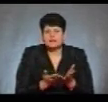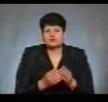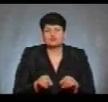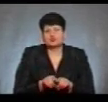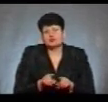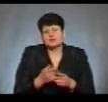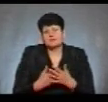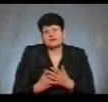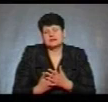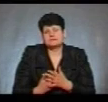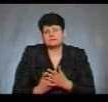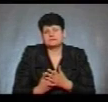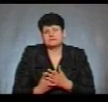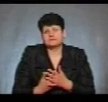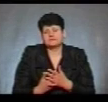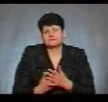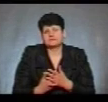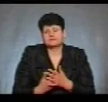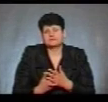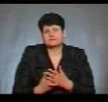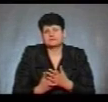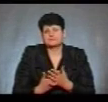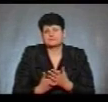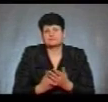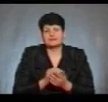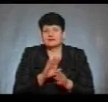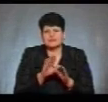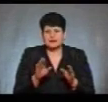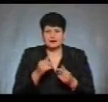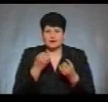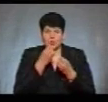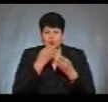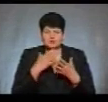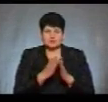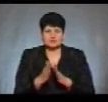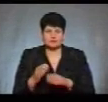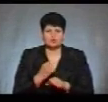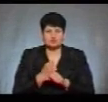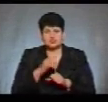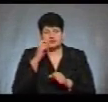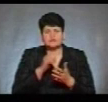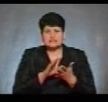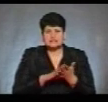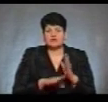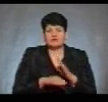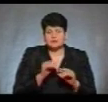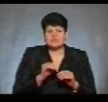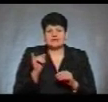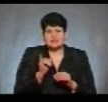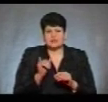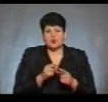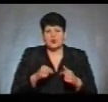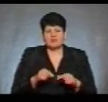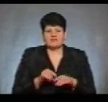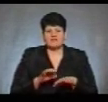напевне, десь саму недосконалу систему взагалі роботи Державного реєстру виборців, а можливо і самих органів ведення